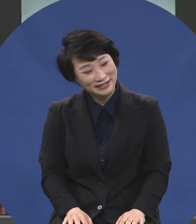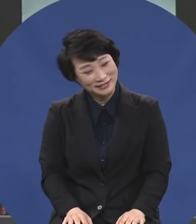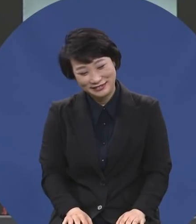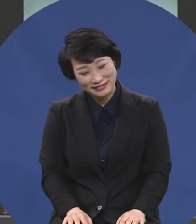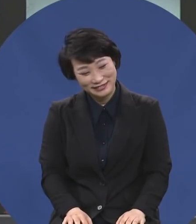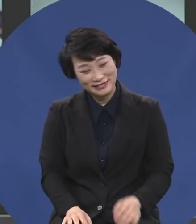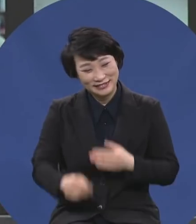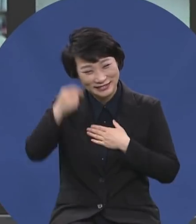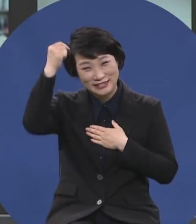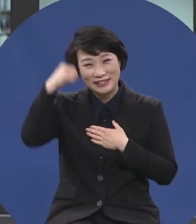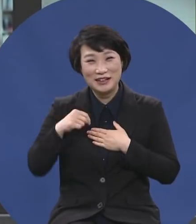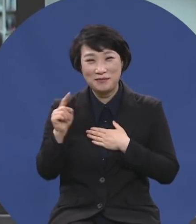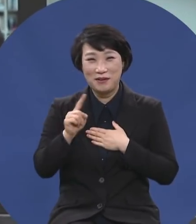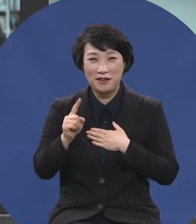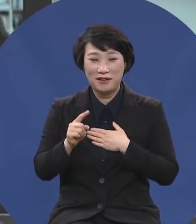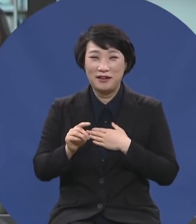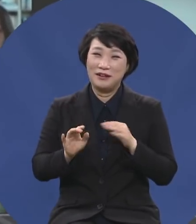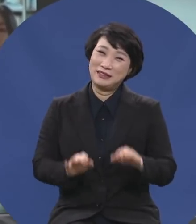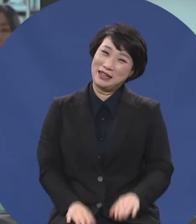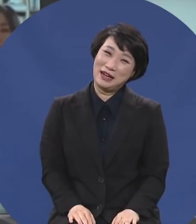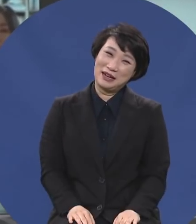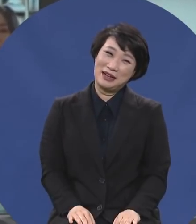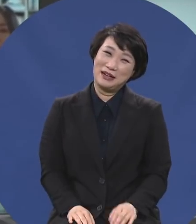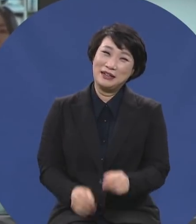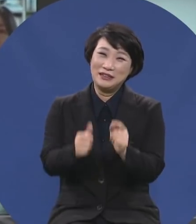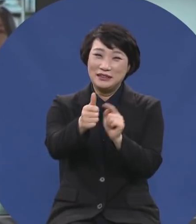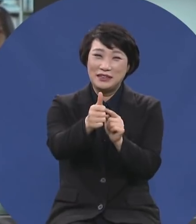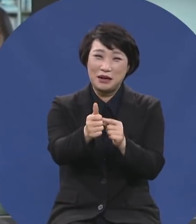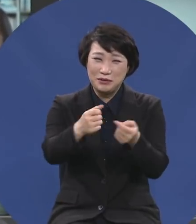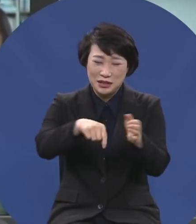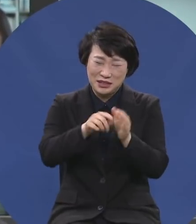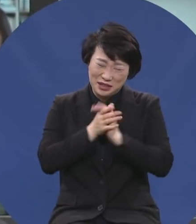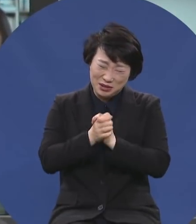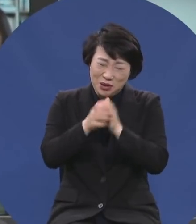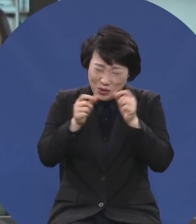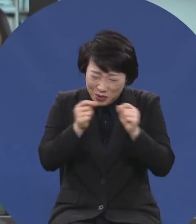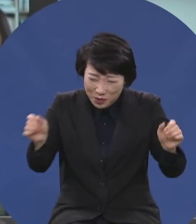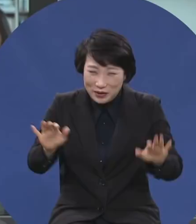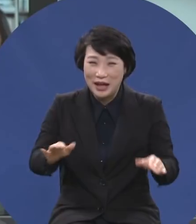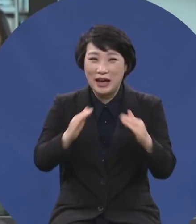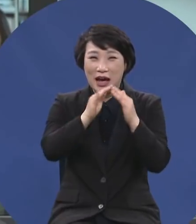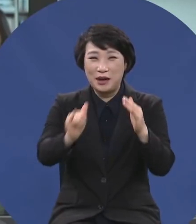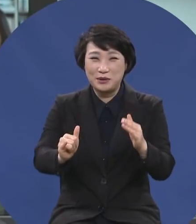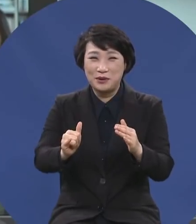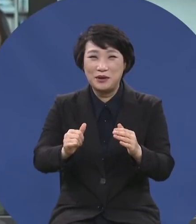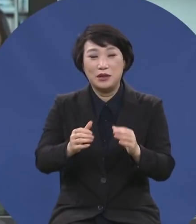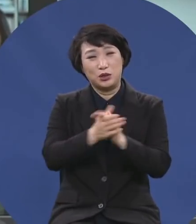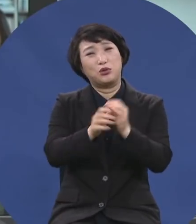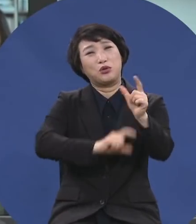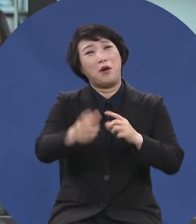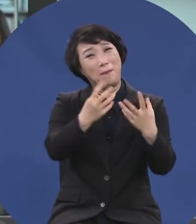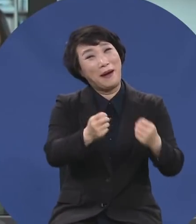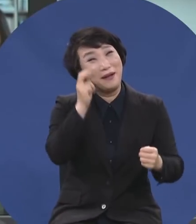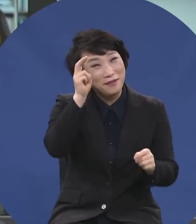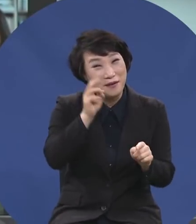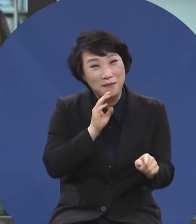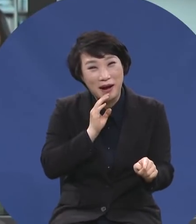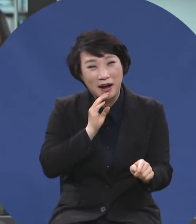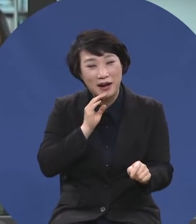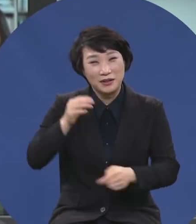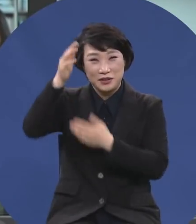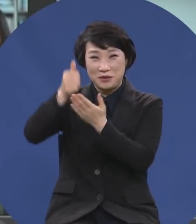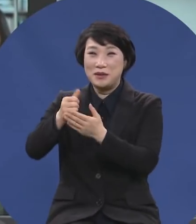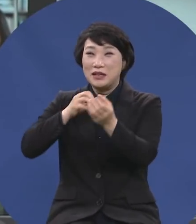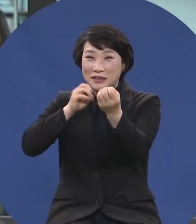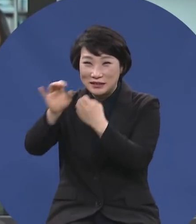뭐냐. 참 악착같이 그분 위에 기도했더니 그 가족은 얼마나 기도했고서 성령이